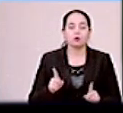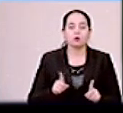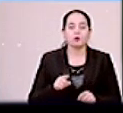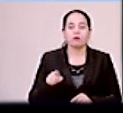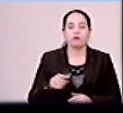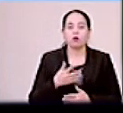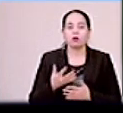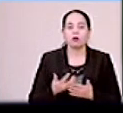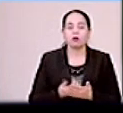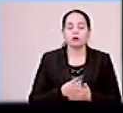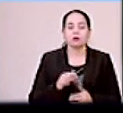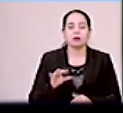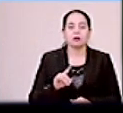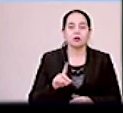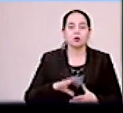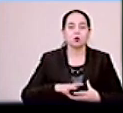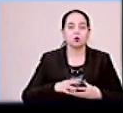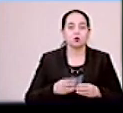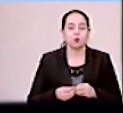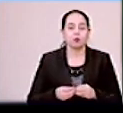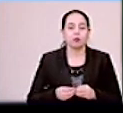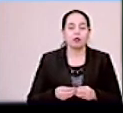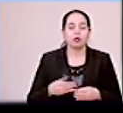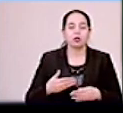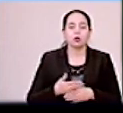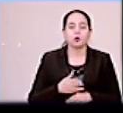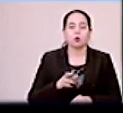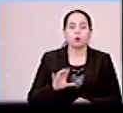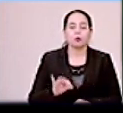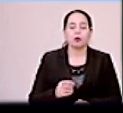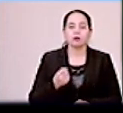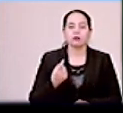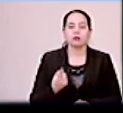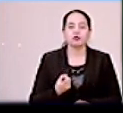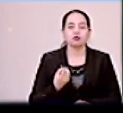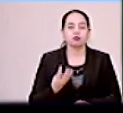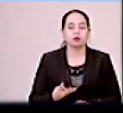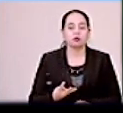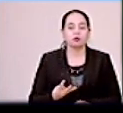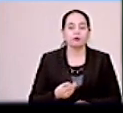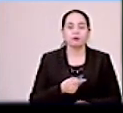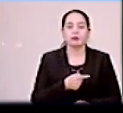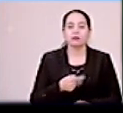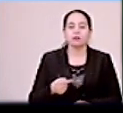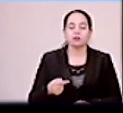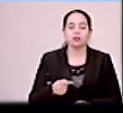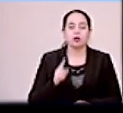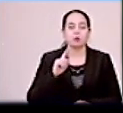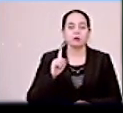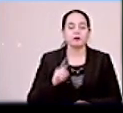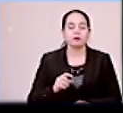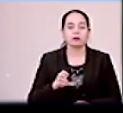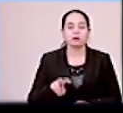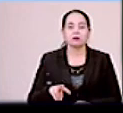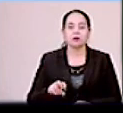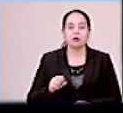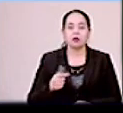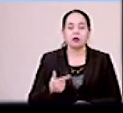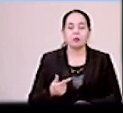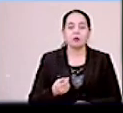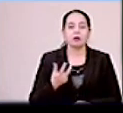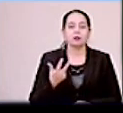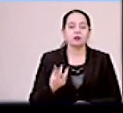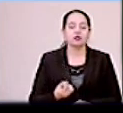его найти, из суммы, из дроби 11 четырнадцатых вычитаем известное слагаемое